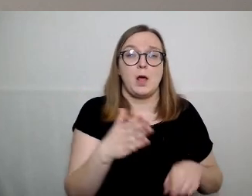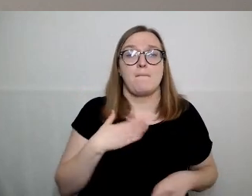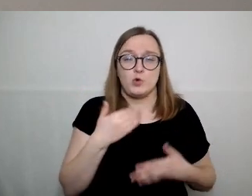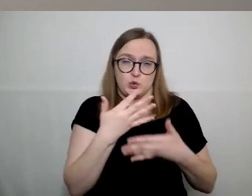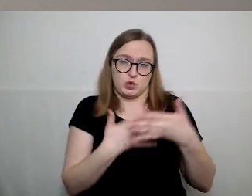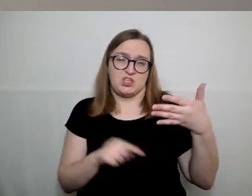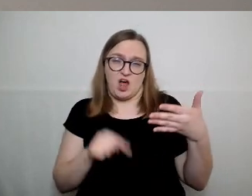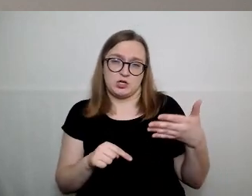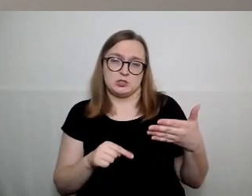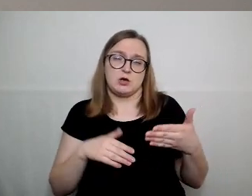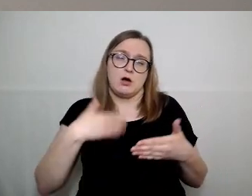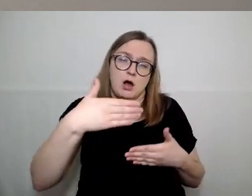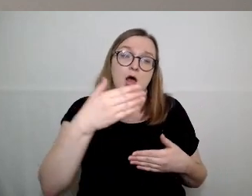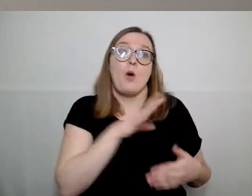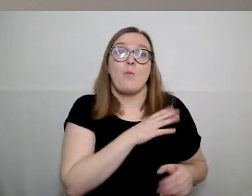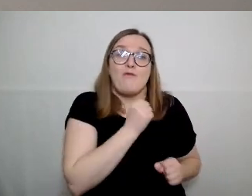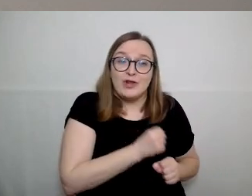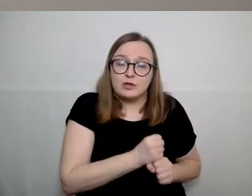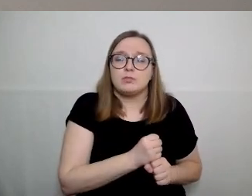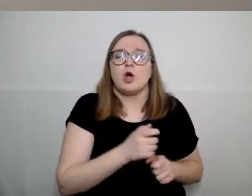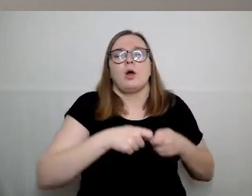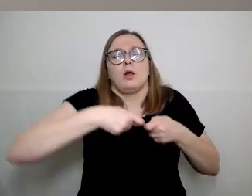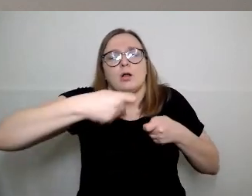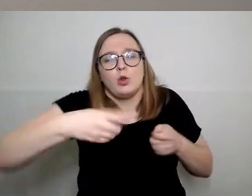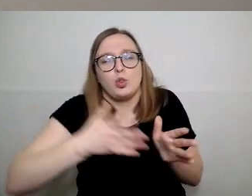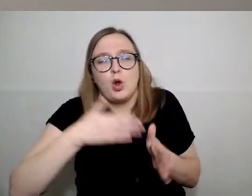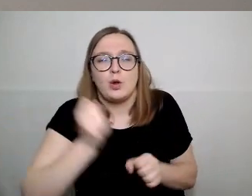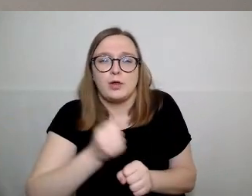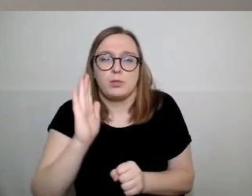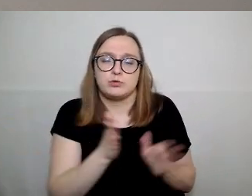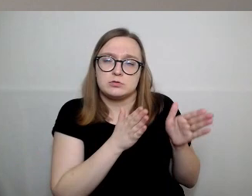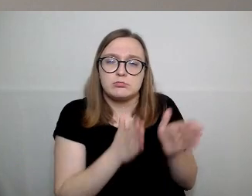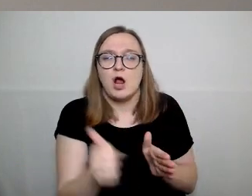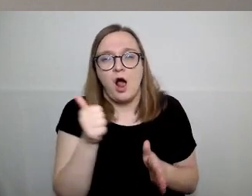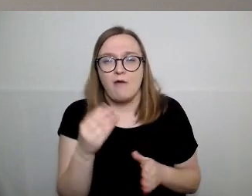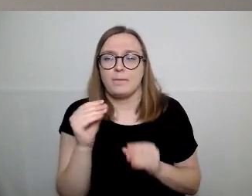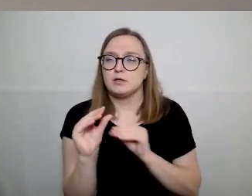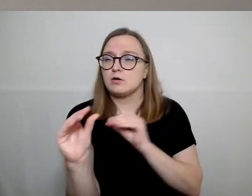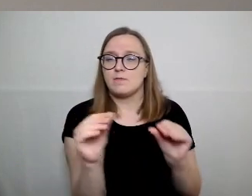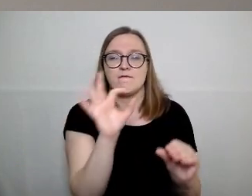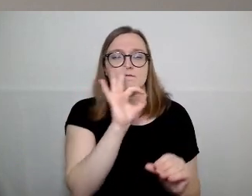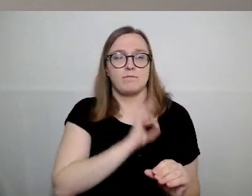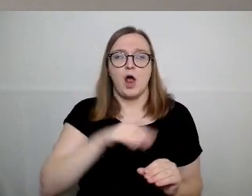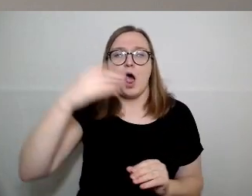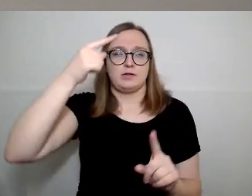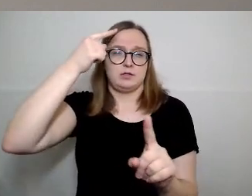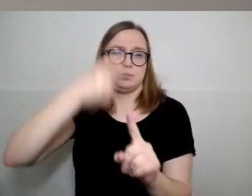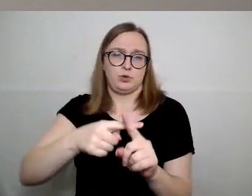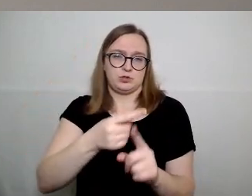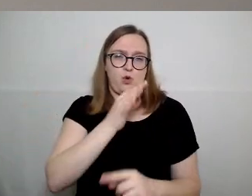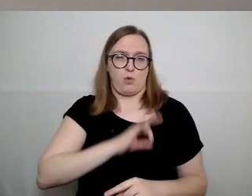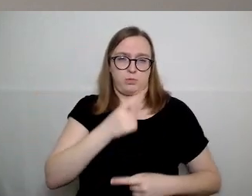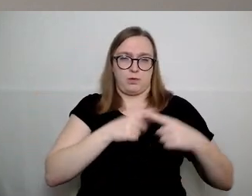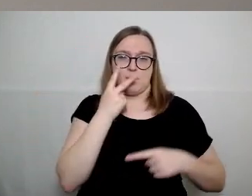toliau dirbsim kryptingai, ta kryptimi, kad investicijos būtų naudingos ateities kartoms. Ačiū Jums labai. Ačiū